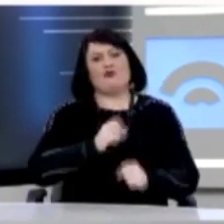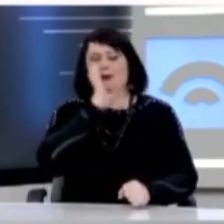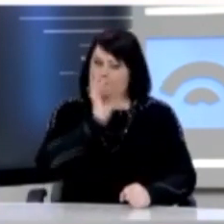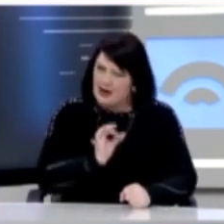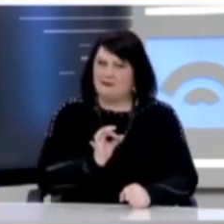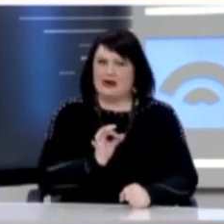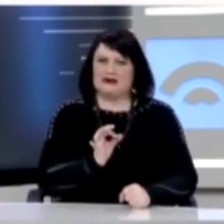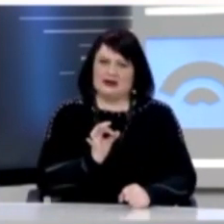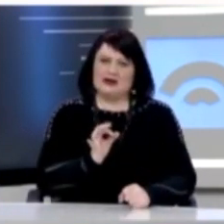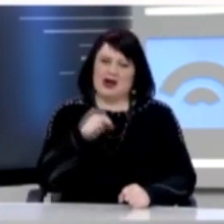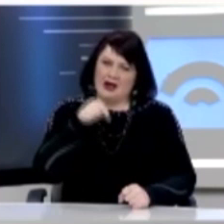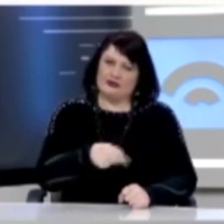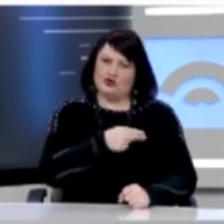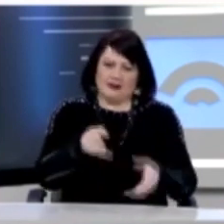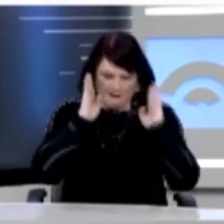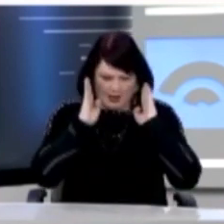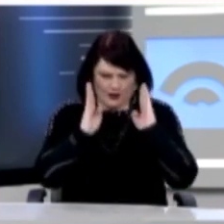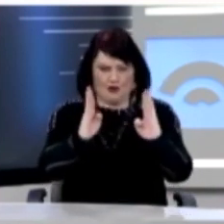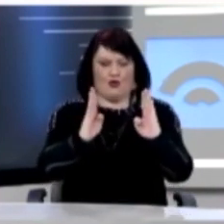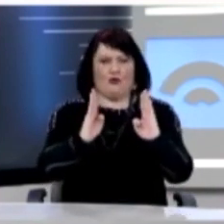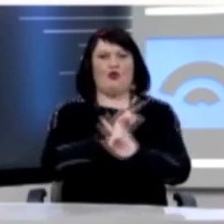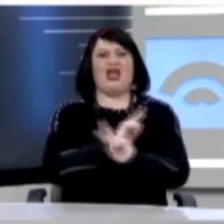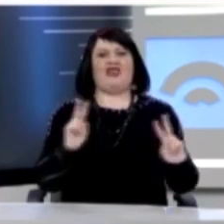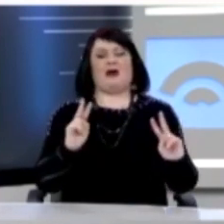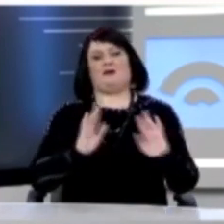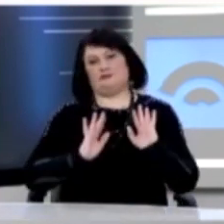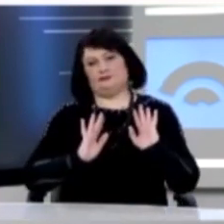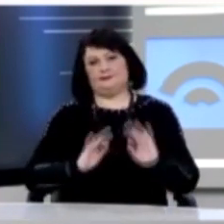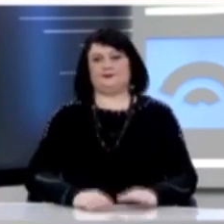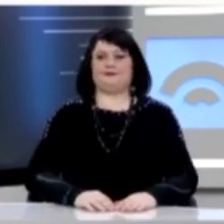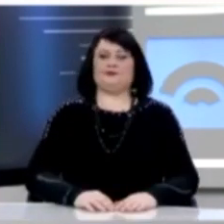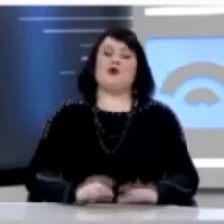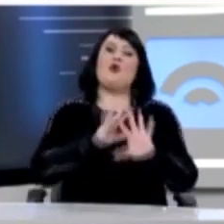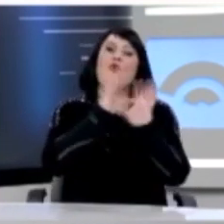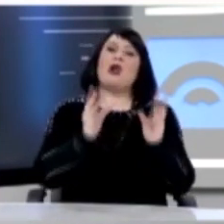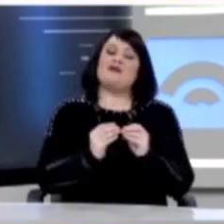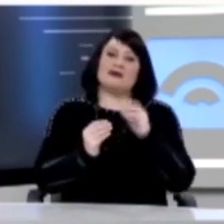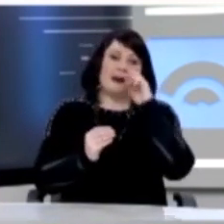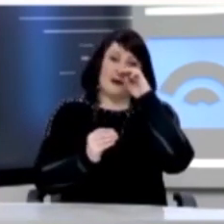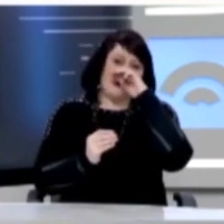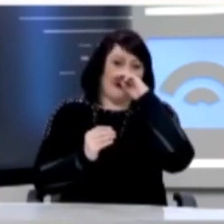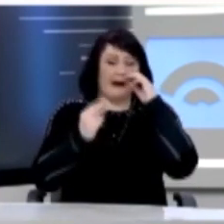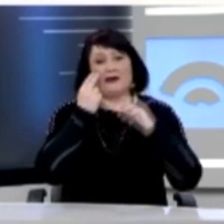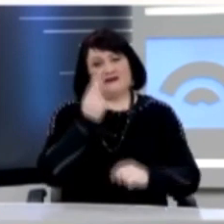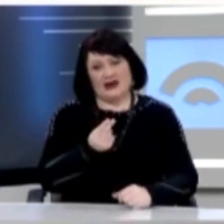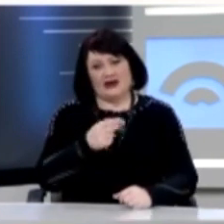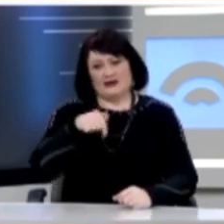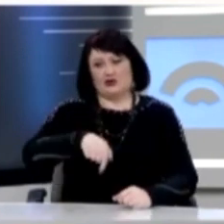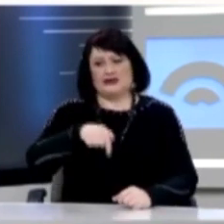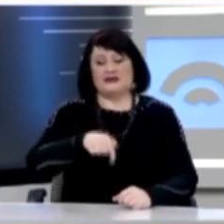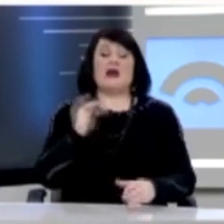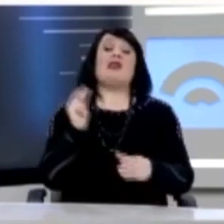πραγματικά σε αυτή την κατεύθυνση, καθαρά και εξάστερα. Με όλα αυτά, είναι φανερό βέβαια ότι